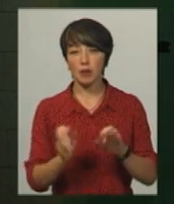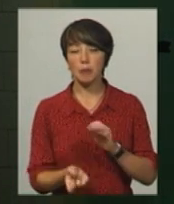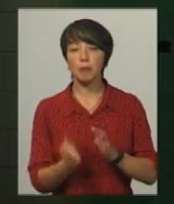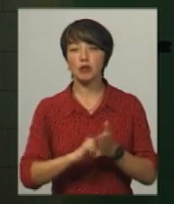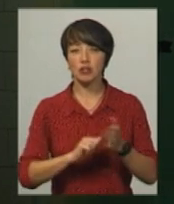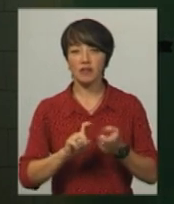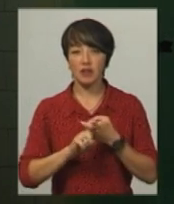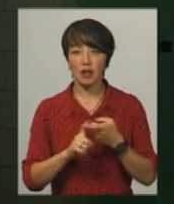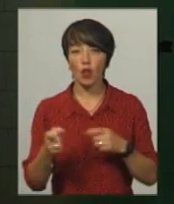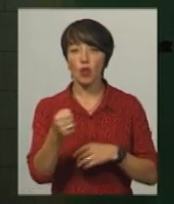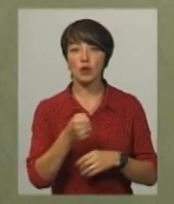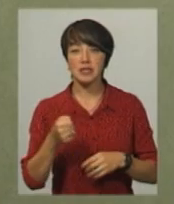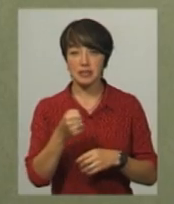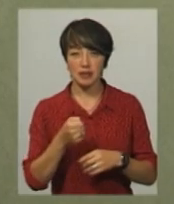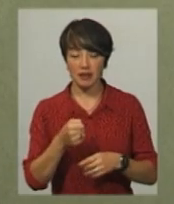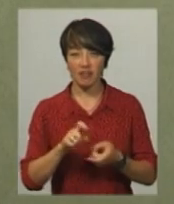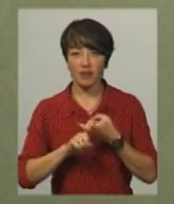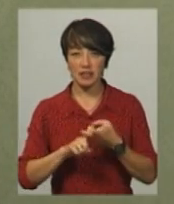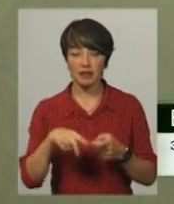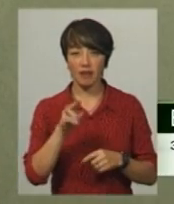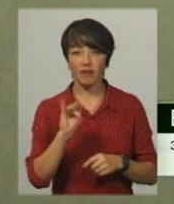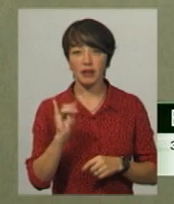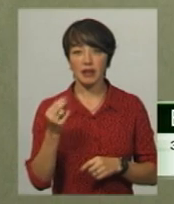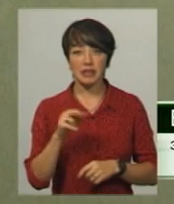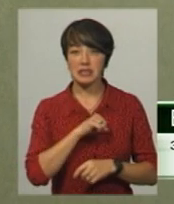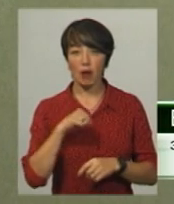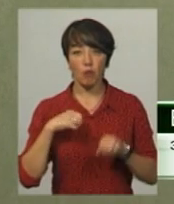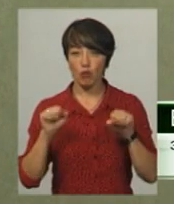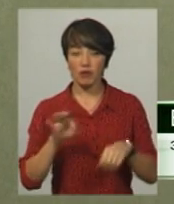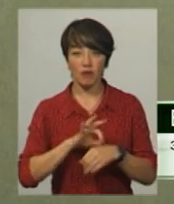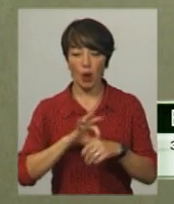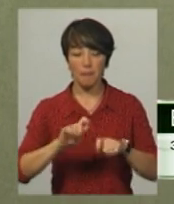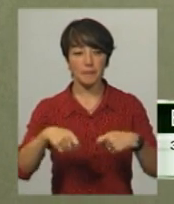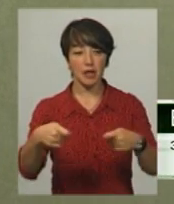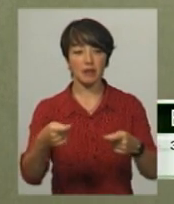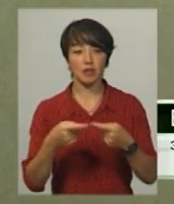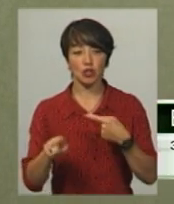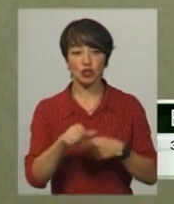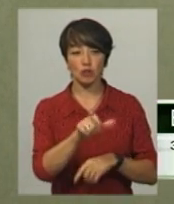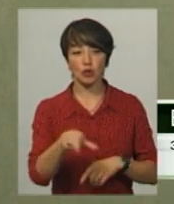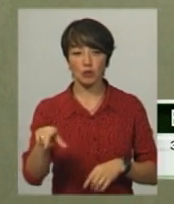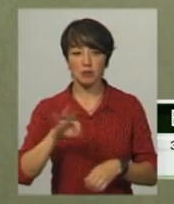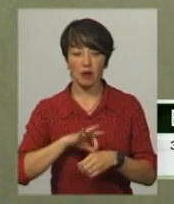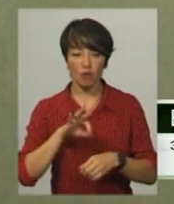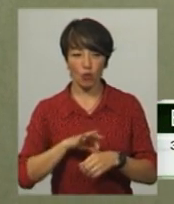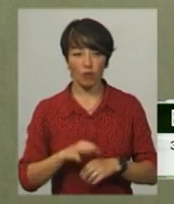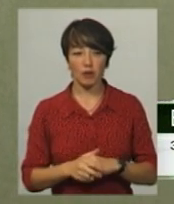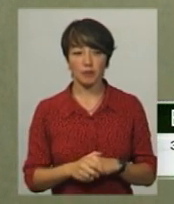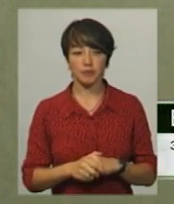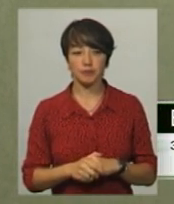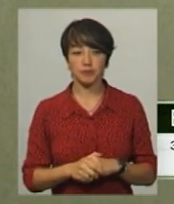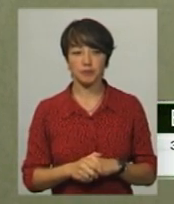є носії збудника дифтерії. Вони самі можуть не хворіти, але передавати іншим людям захворювання.